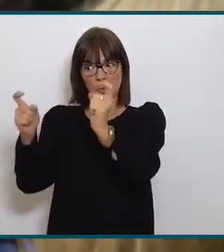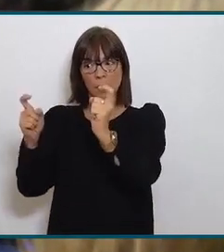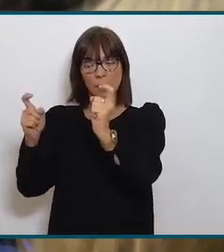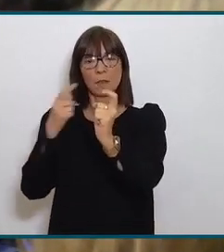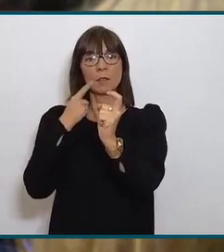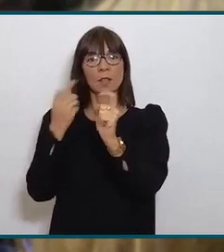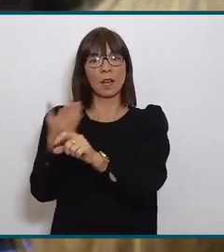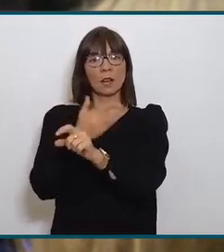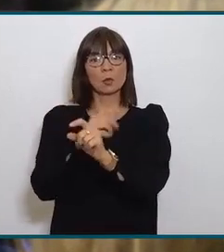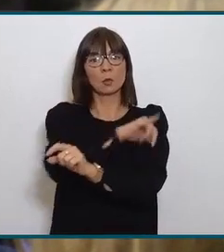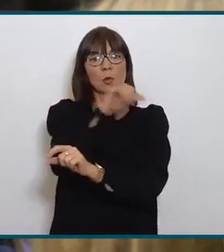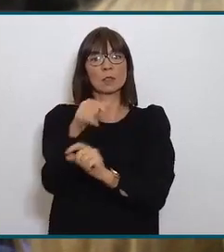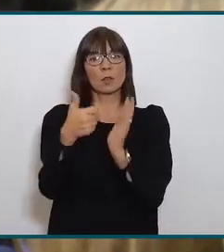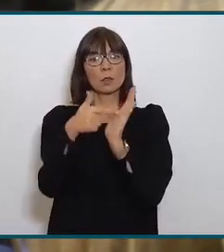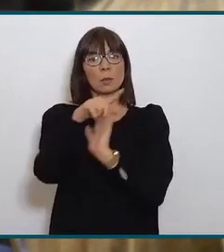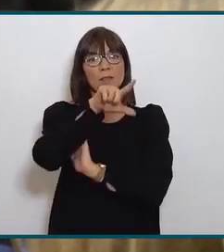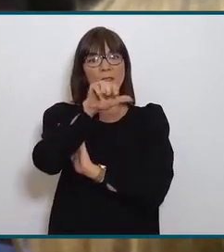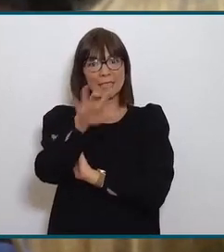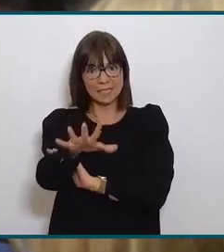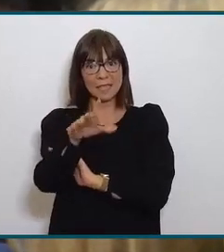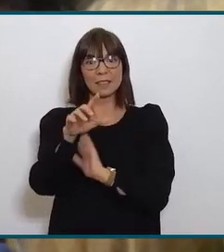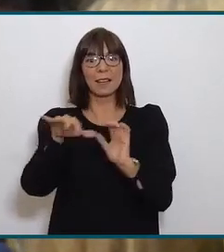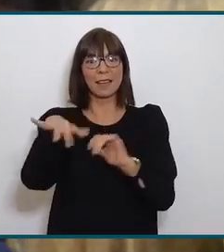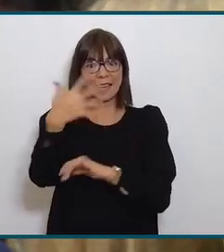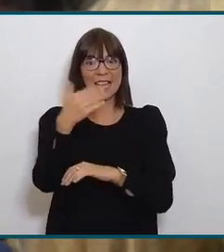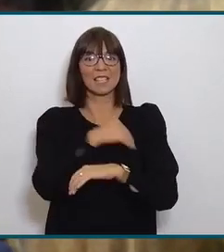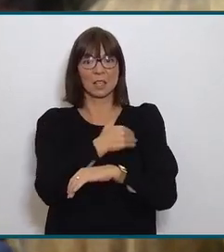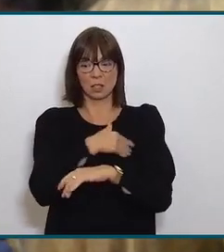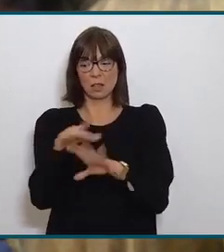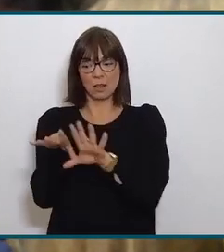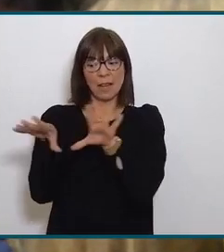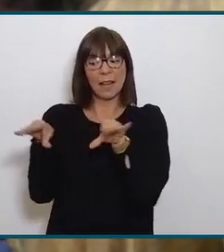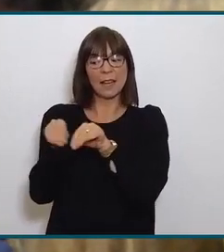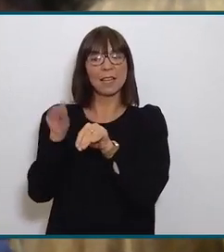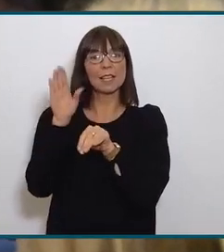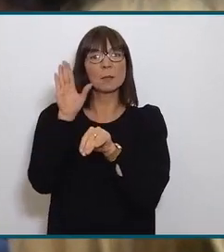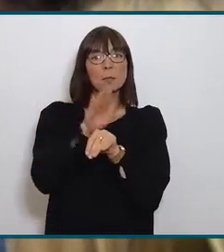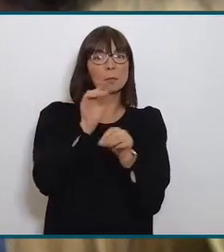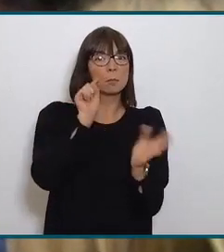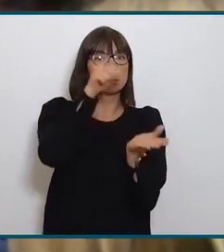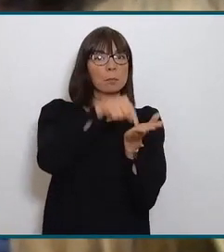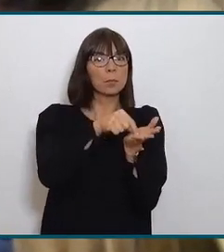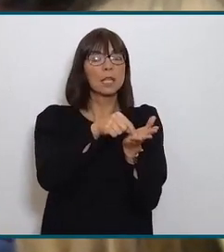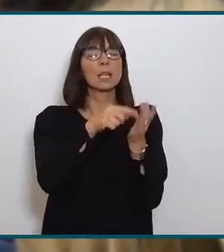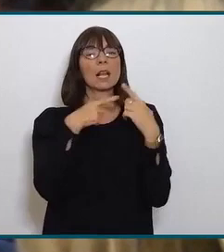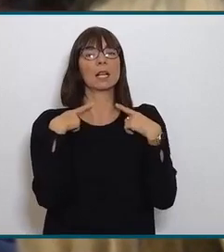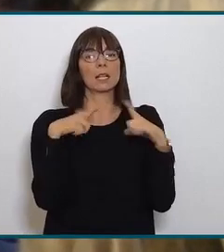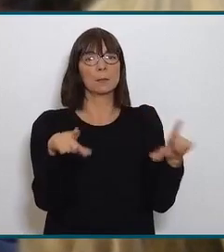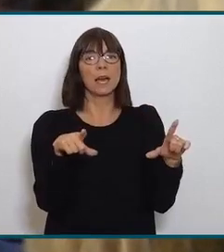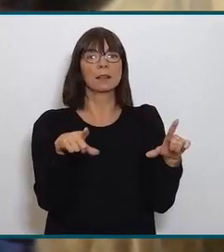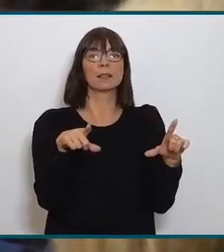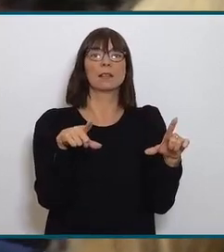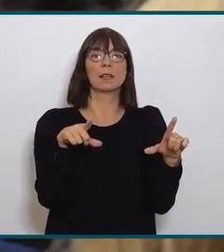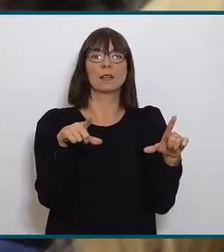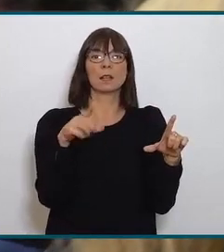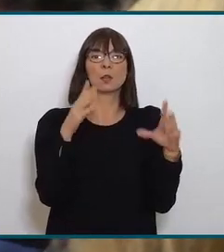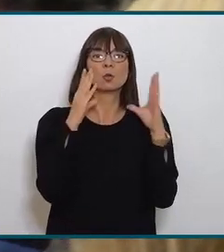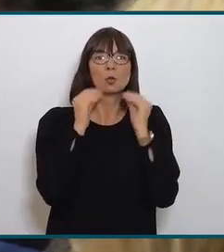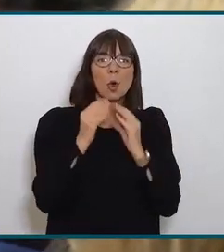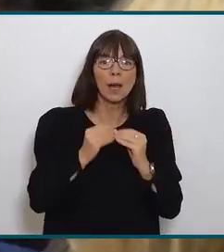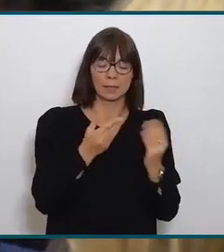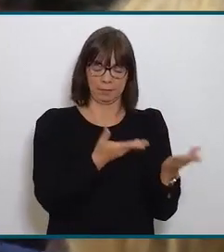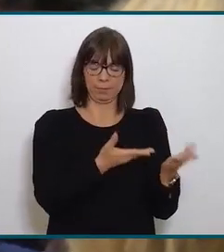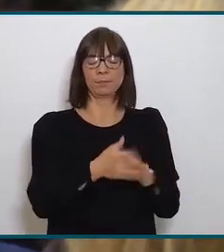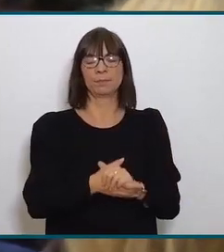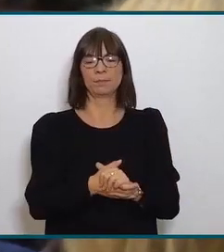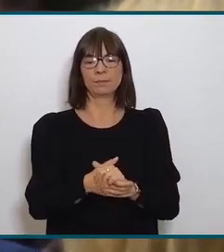2025, dans une équipe spécifiquement dédiée au secteur Liberté, Square Maton, Bas-Jaurès. Nous travaillons assidûment pour